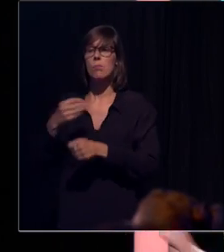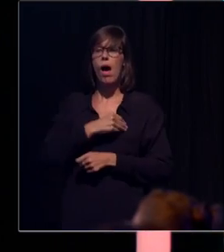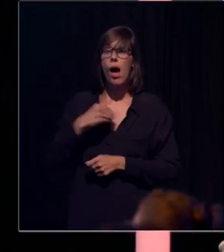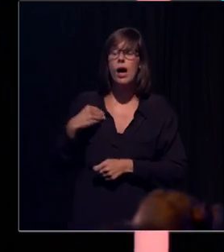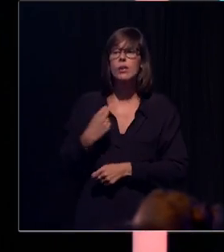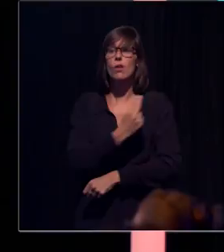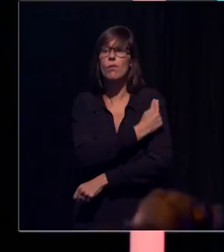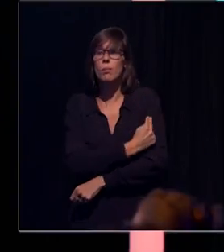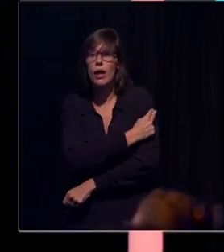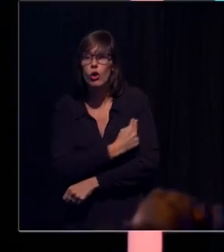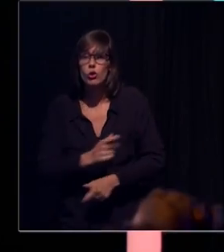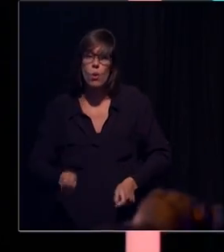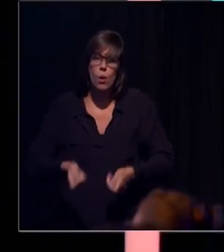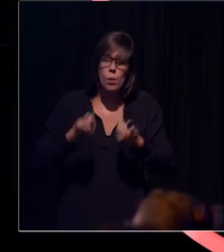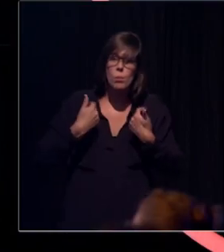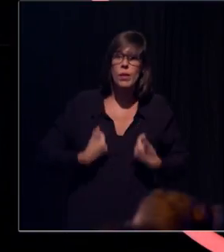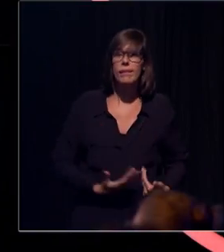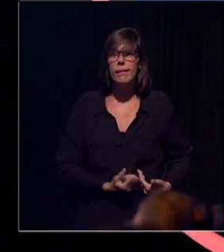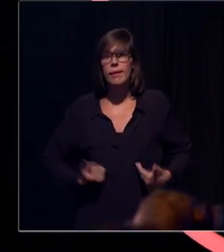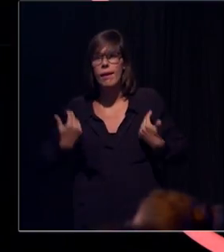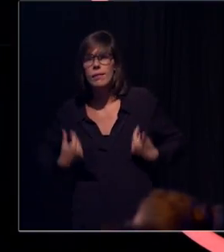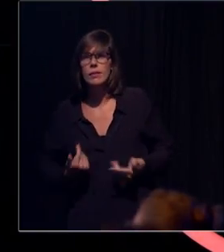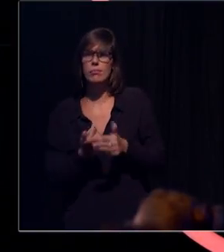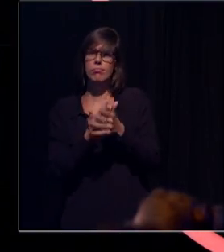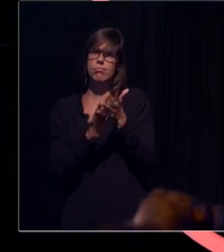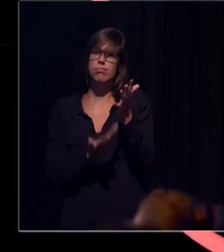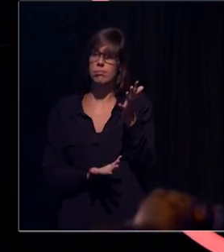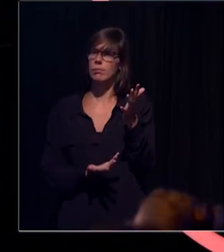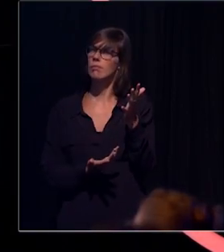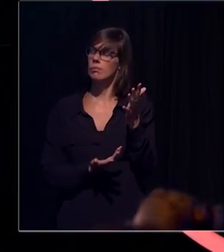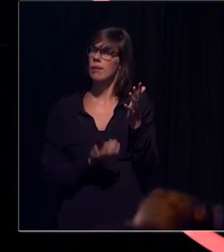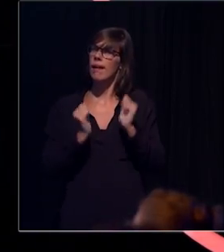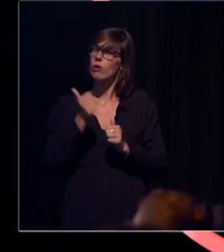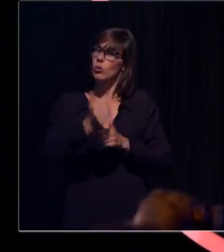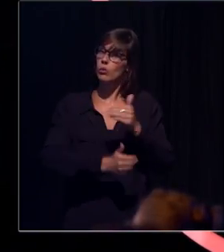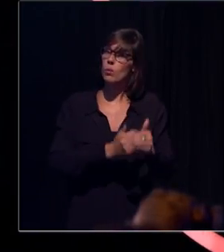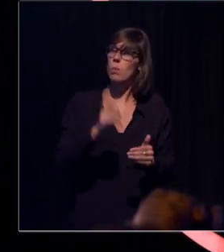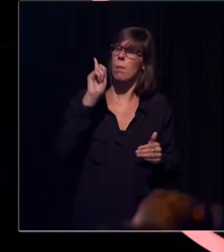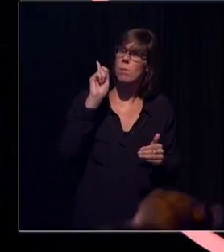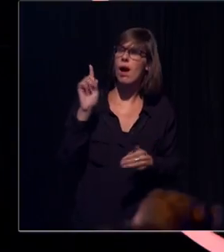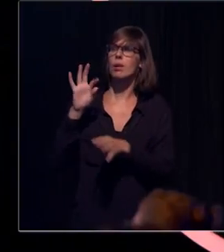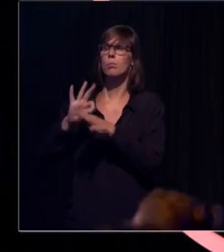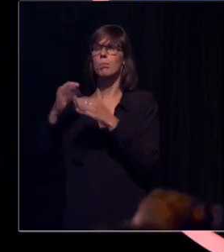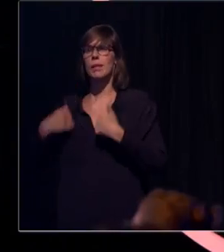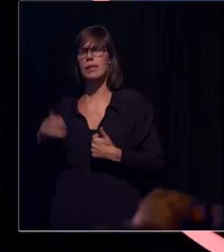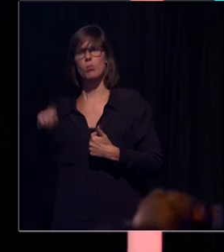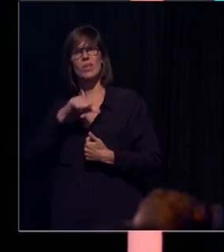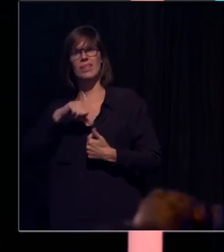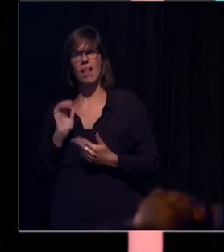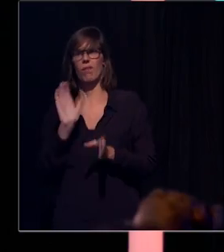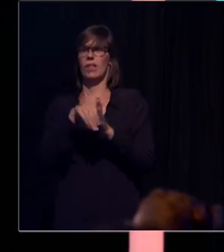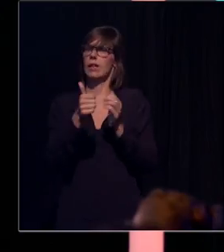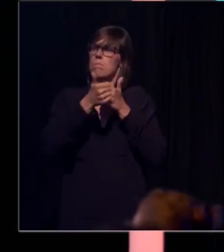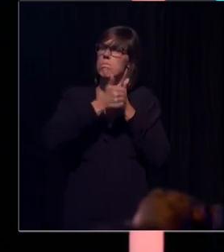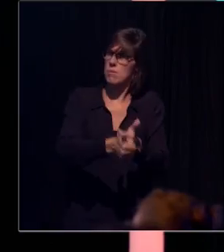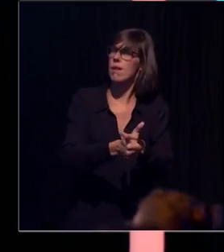verpleegkundigen, educatoren, diëtisten enzovoorts, dat kan alleen werken als de patiënt zelf meedoet in